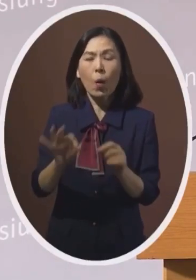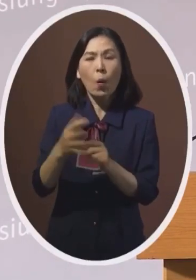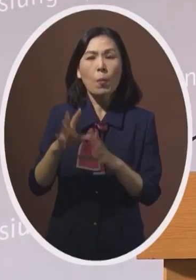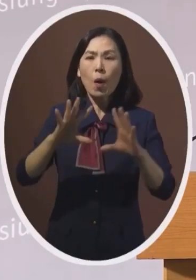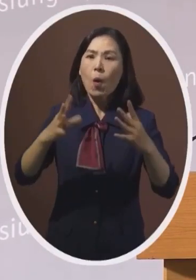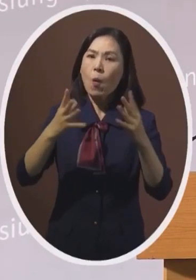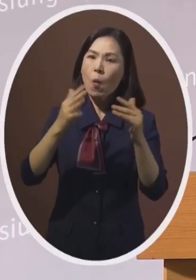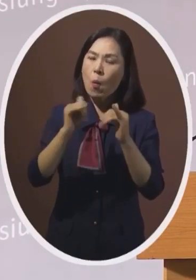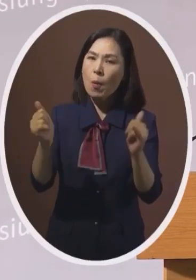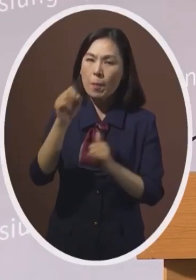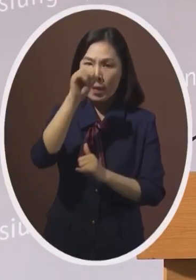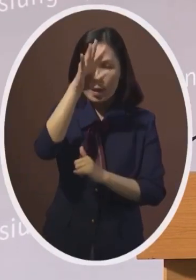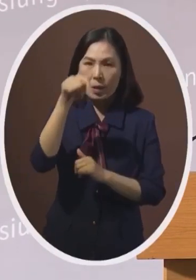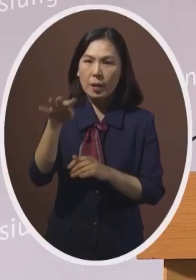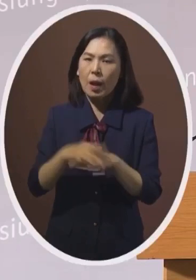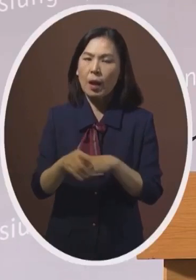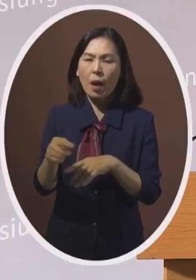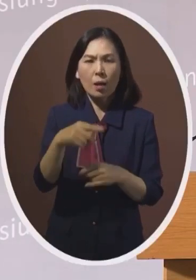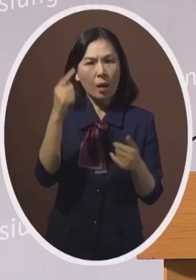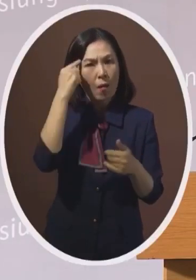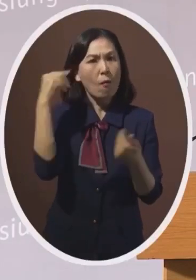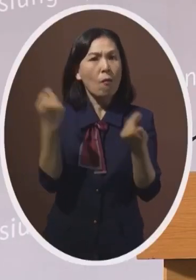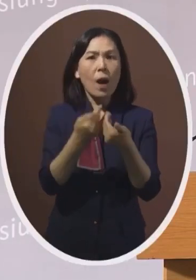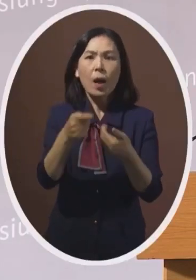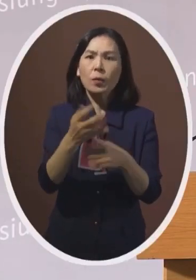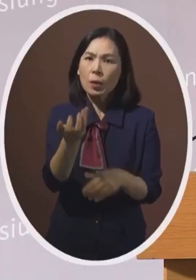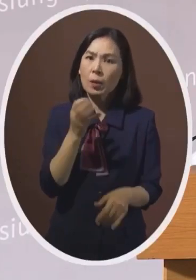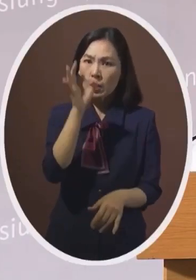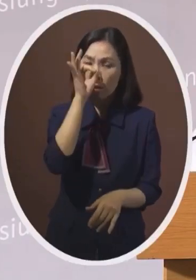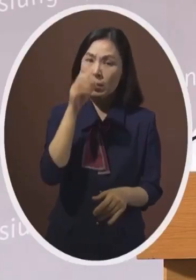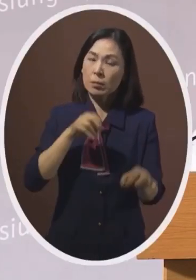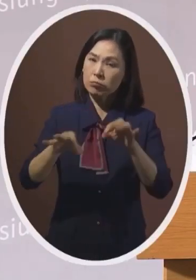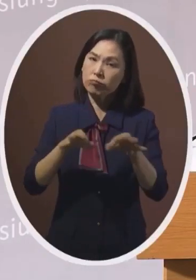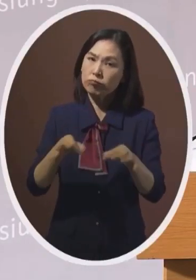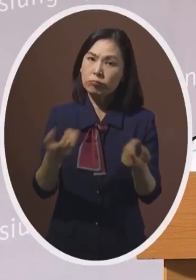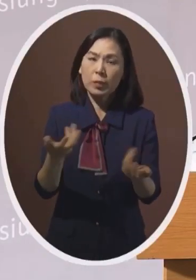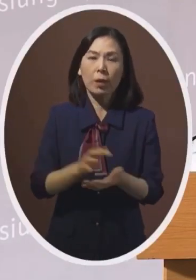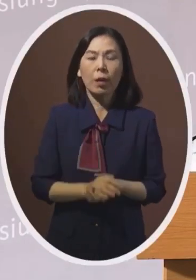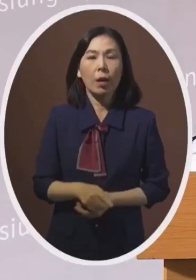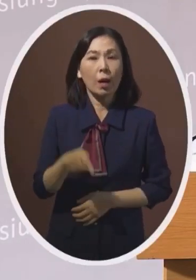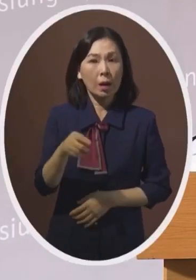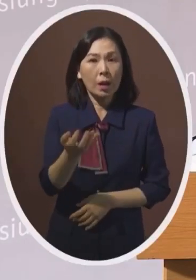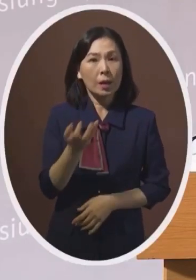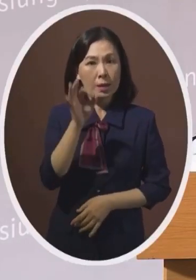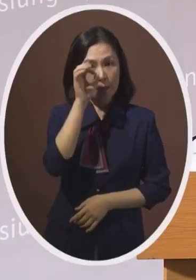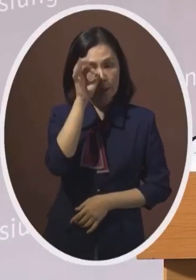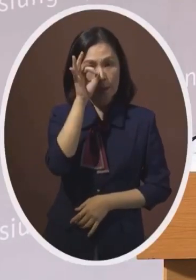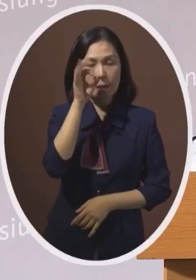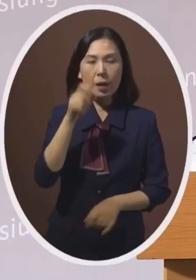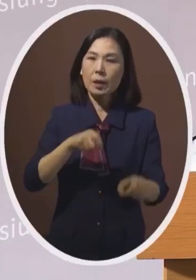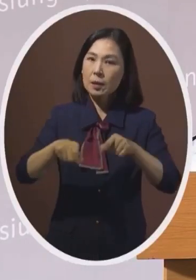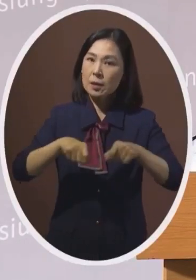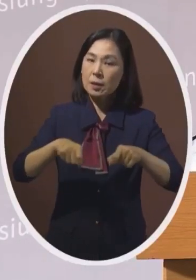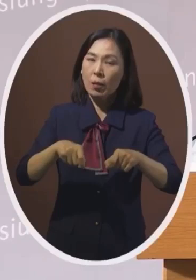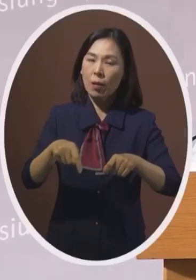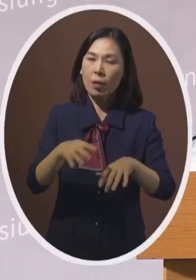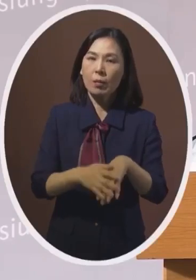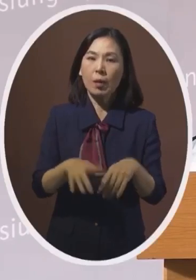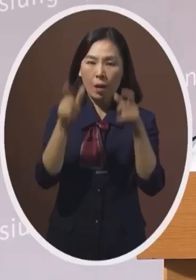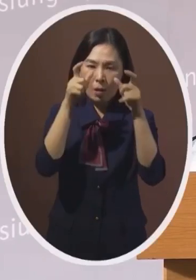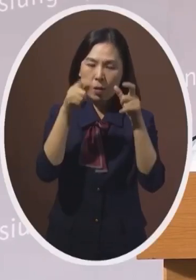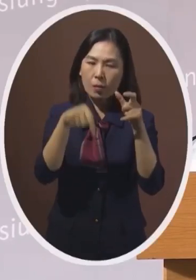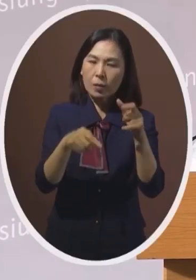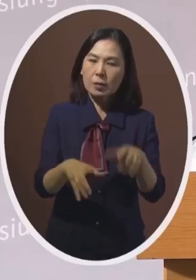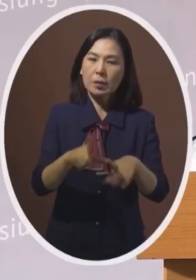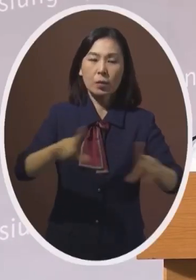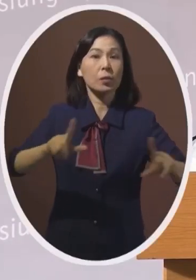法院却是反对前瞻基础建设计划呢？那前瞻基础建设计划就以高雄来讲，我们讲不要讲这些